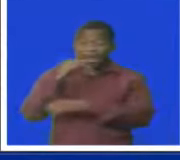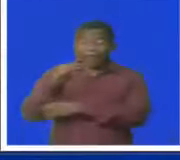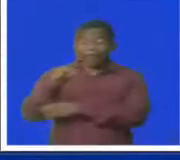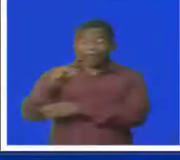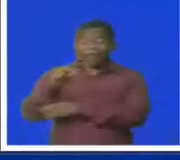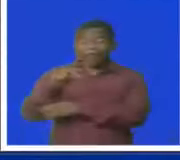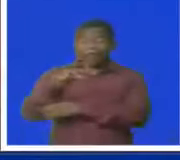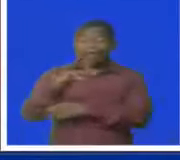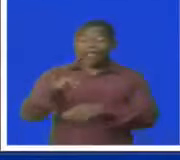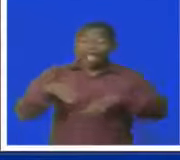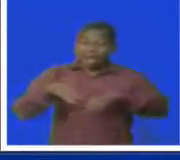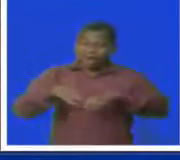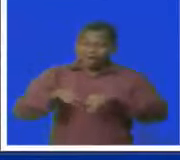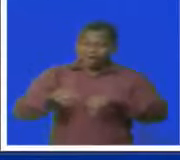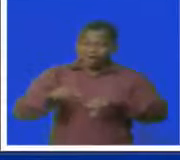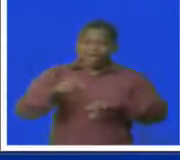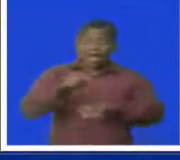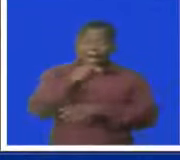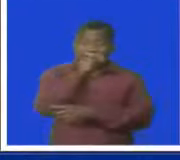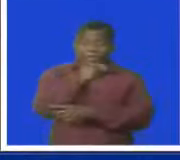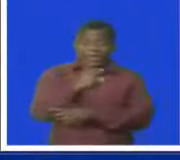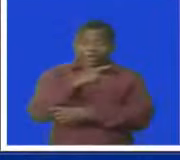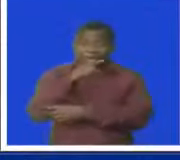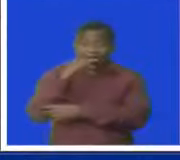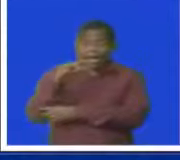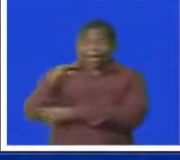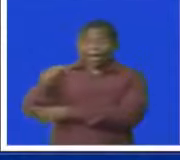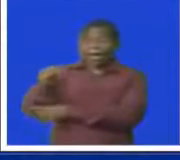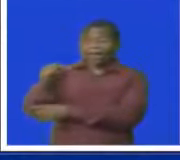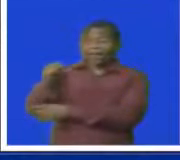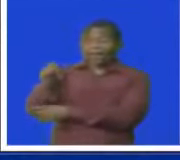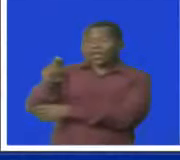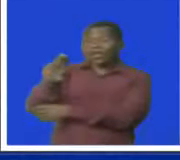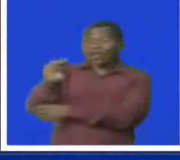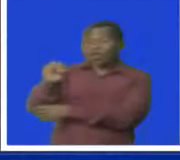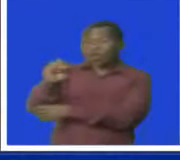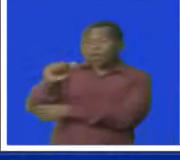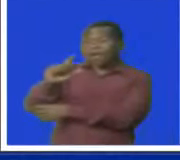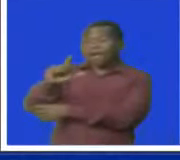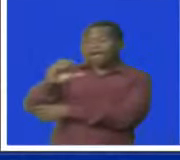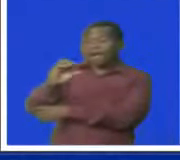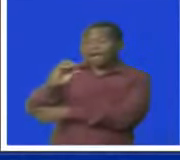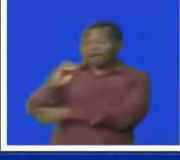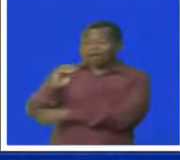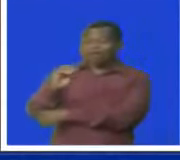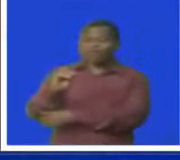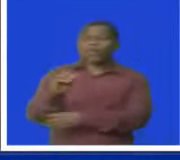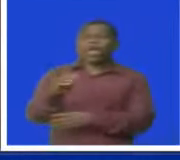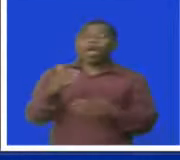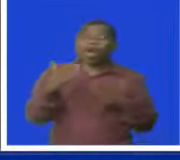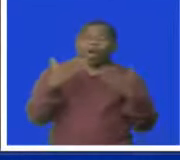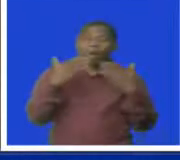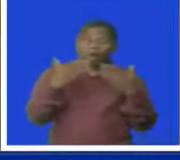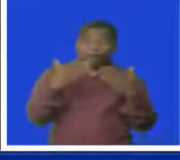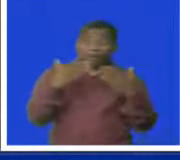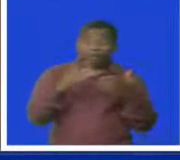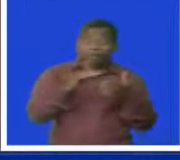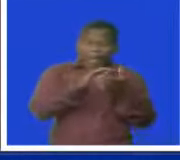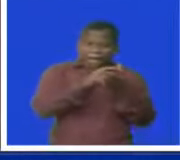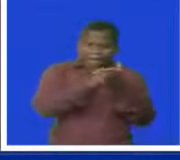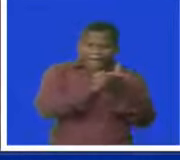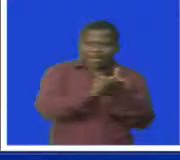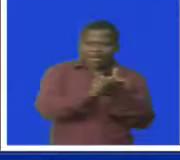yetiko ngekubambisa lenkundla ikakhulu enzabeni yemanti yemfuyo nangakokukhuthata abalimi labangaphansi